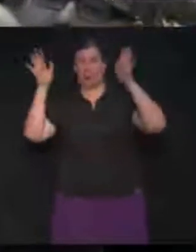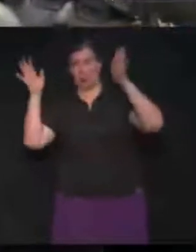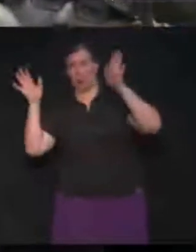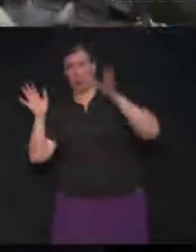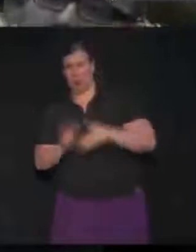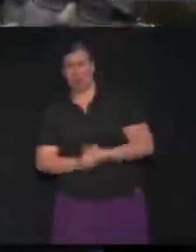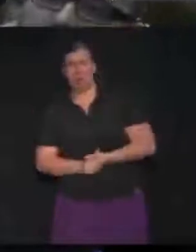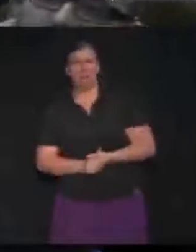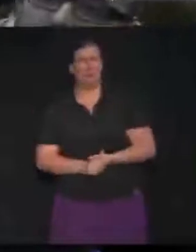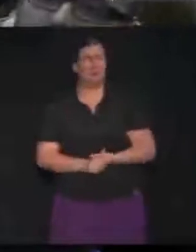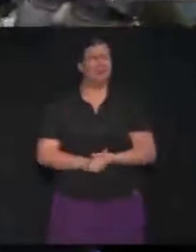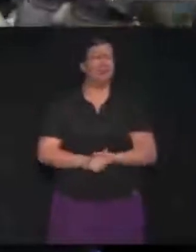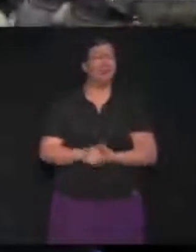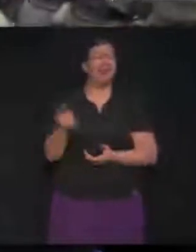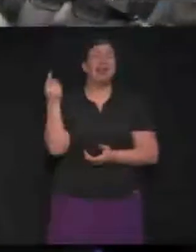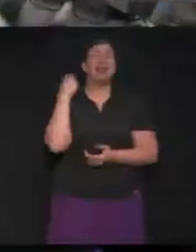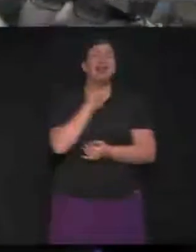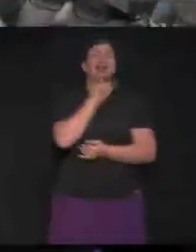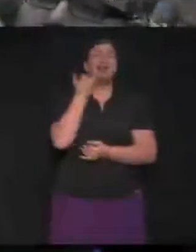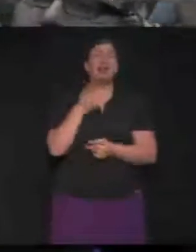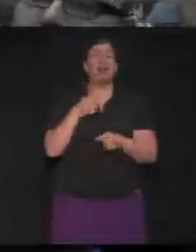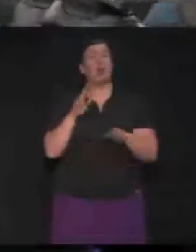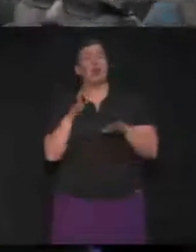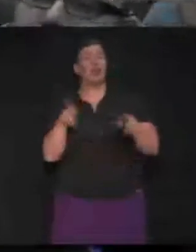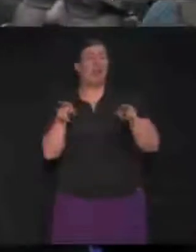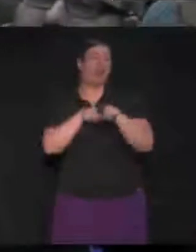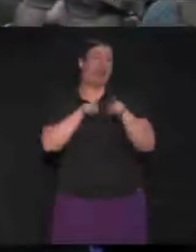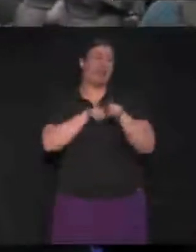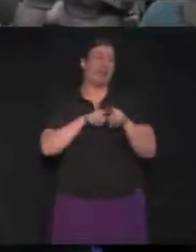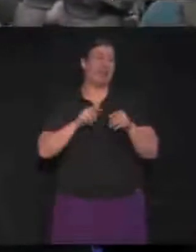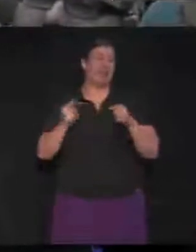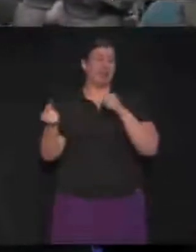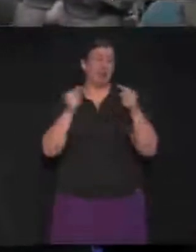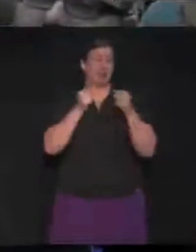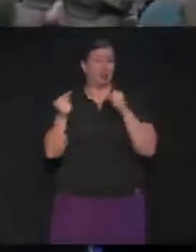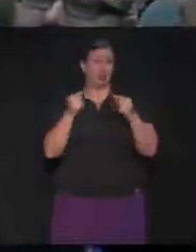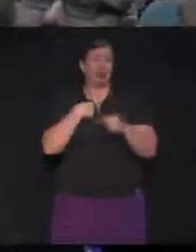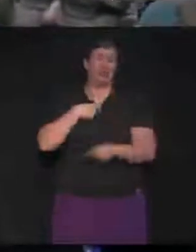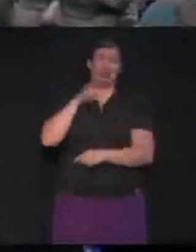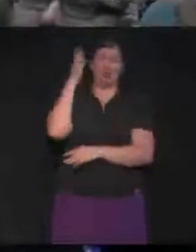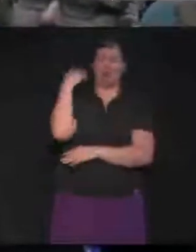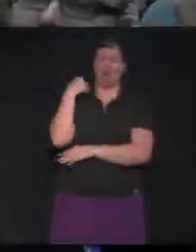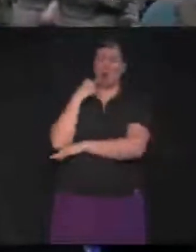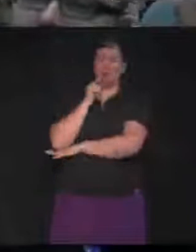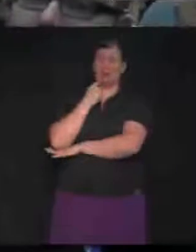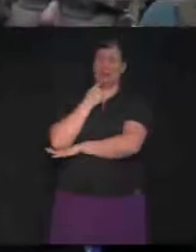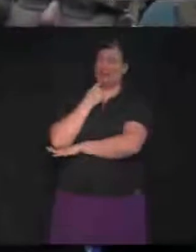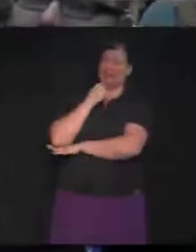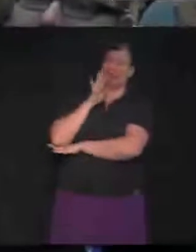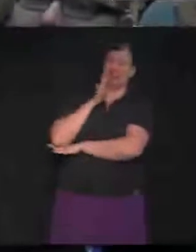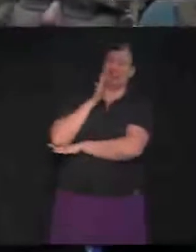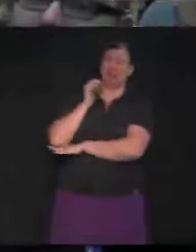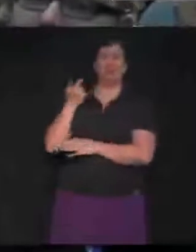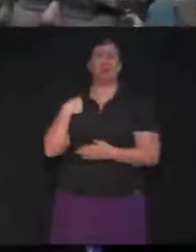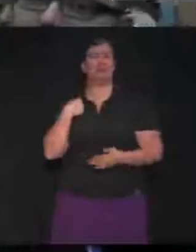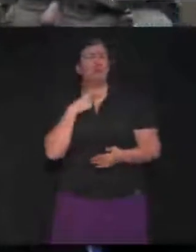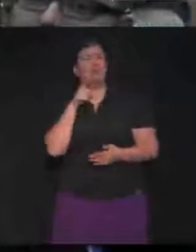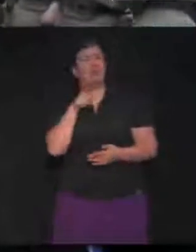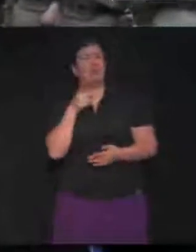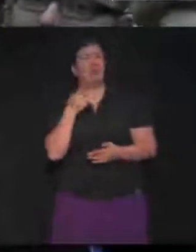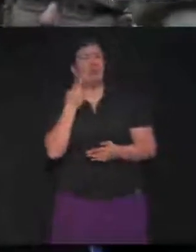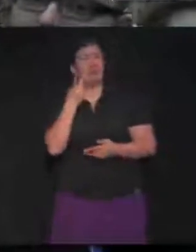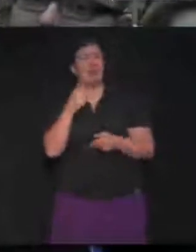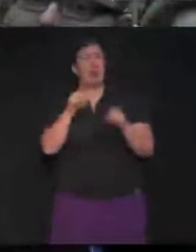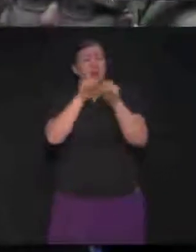wir hatten ungefähr vor einem Jahr circa dieselbe Diskussion auch ich war sehr skeptisch wir haben einige Probleme ausgeräumt wir haben jetzt eine Pseudonyme